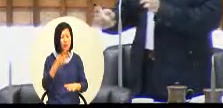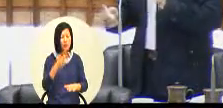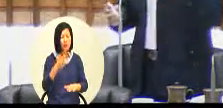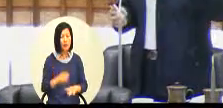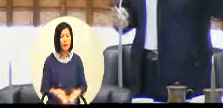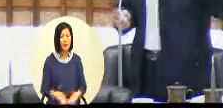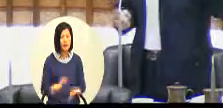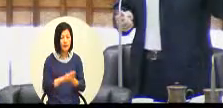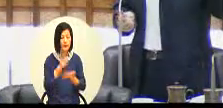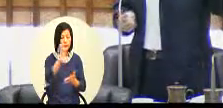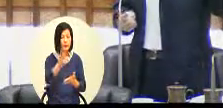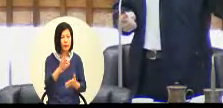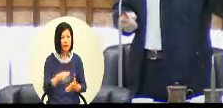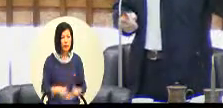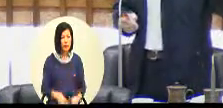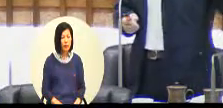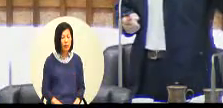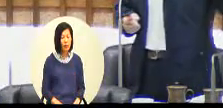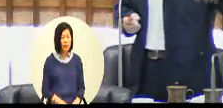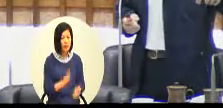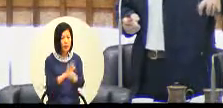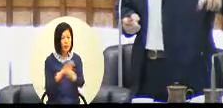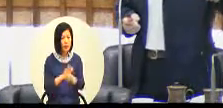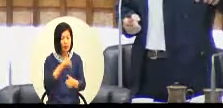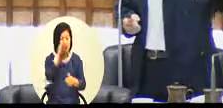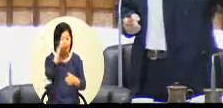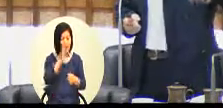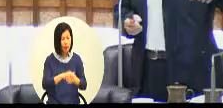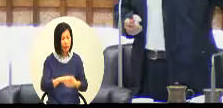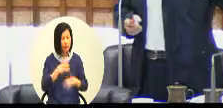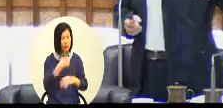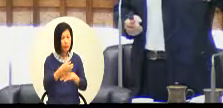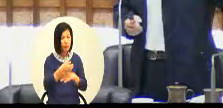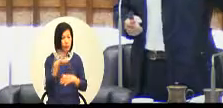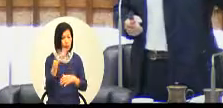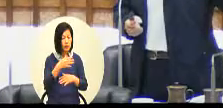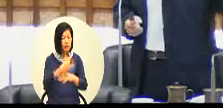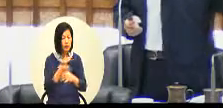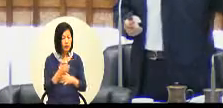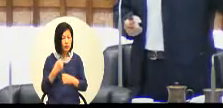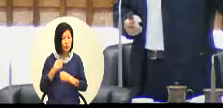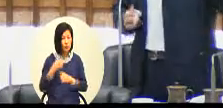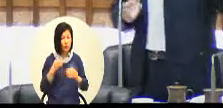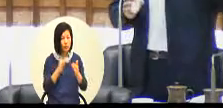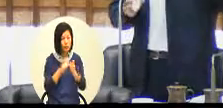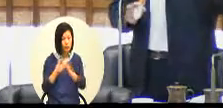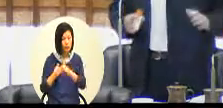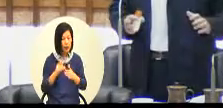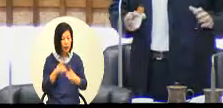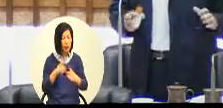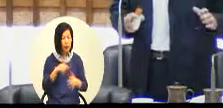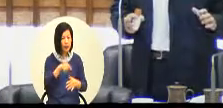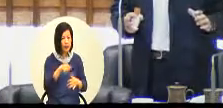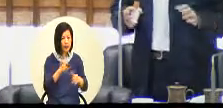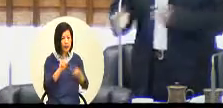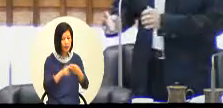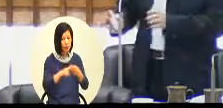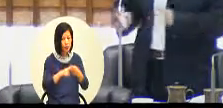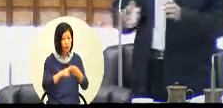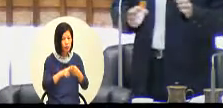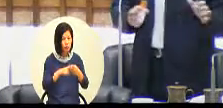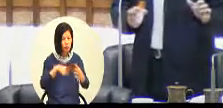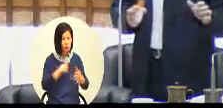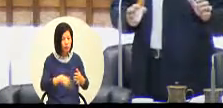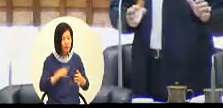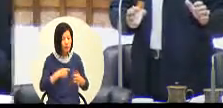未来你怎么样赋予黄埔新村这个眷村保这个眷村的一个灵魂，它的一个主体的规划，跟